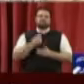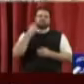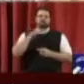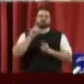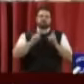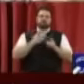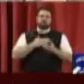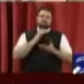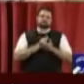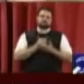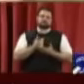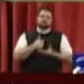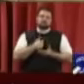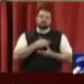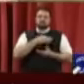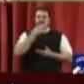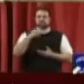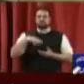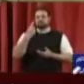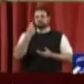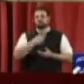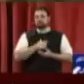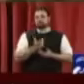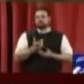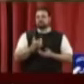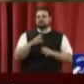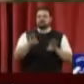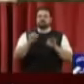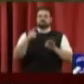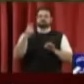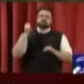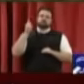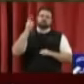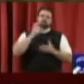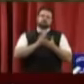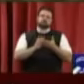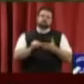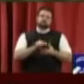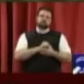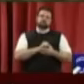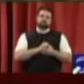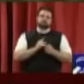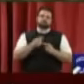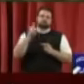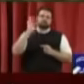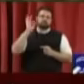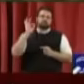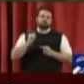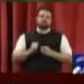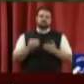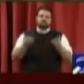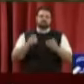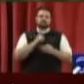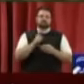rezolvă. Da. Acum am găsit... Am găsit ieri un articol foarte interesant cu o doamnă care în fiecare